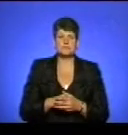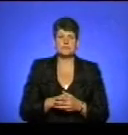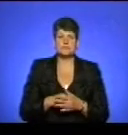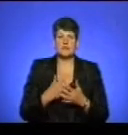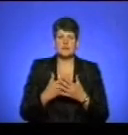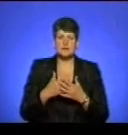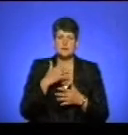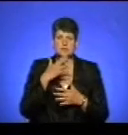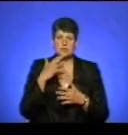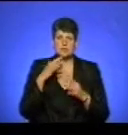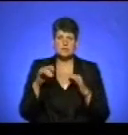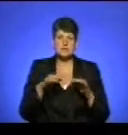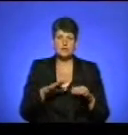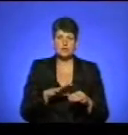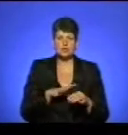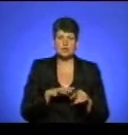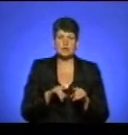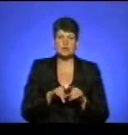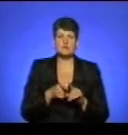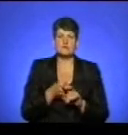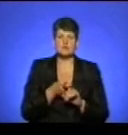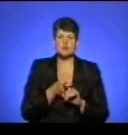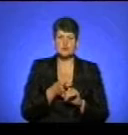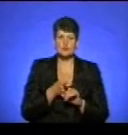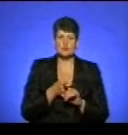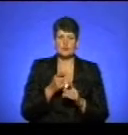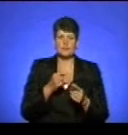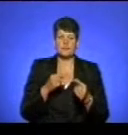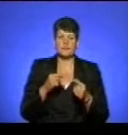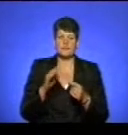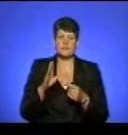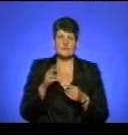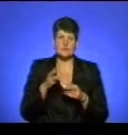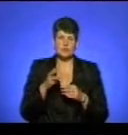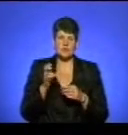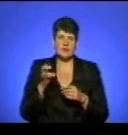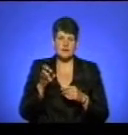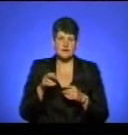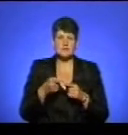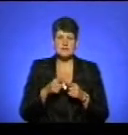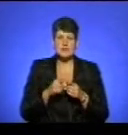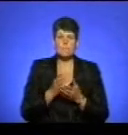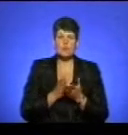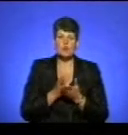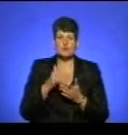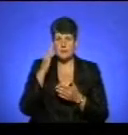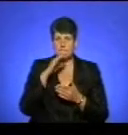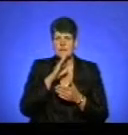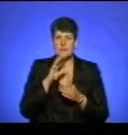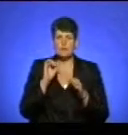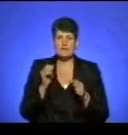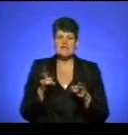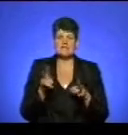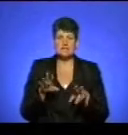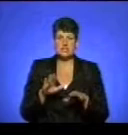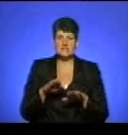також дуже багато заходів відбувалося в рамках бібліоняні. Це така соціальна послуга, де батьки могли залишити